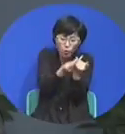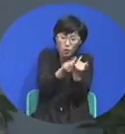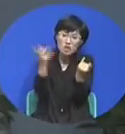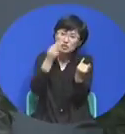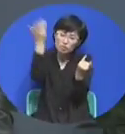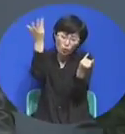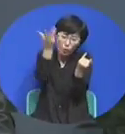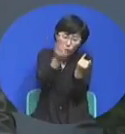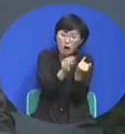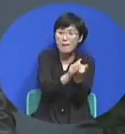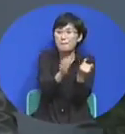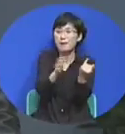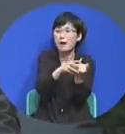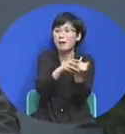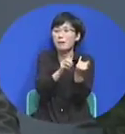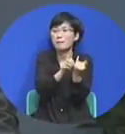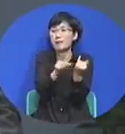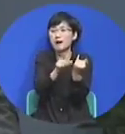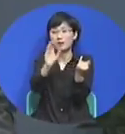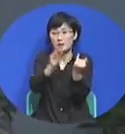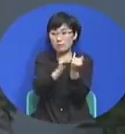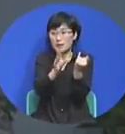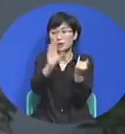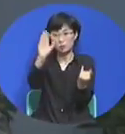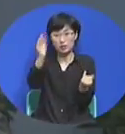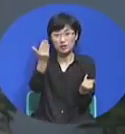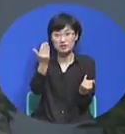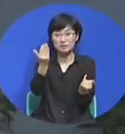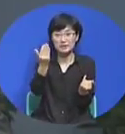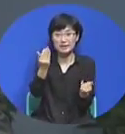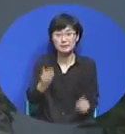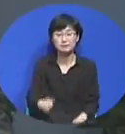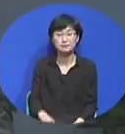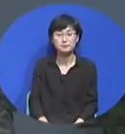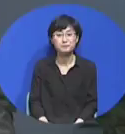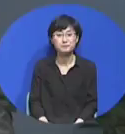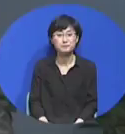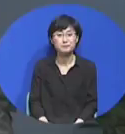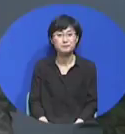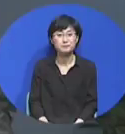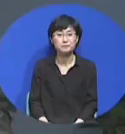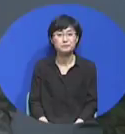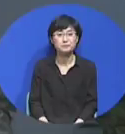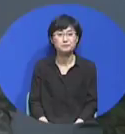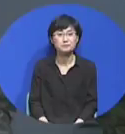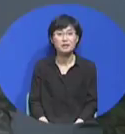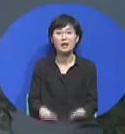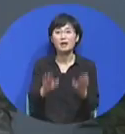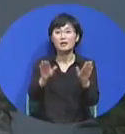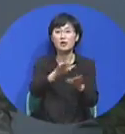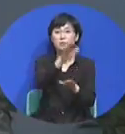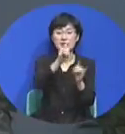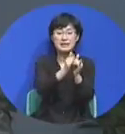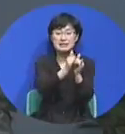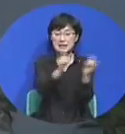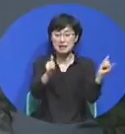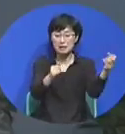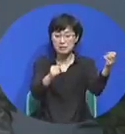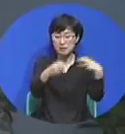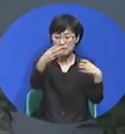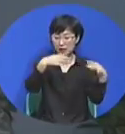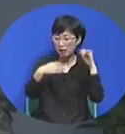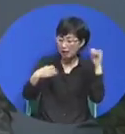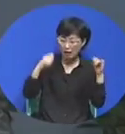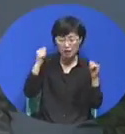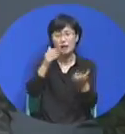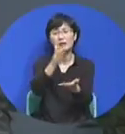Holy Spirit, born of the virgin. 굉장한 말씀입니다. These words are amazing. 여러분 사람 말 듣지 마시고